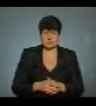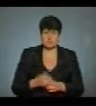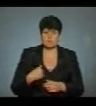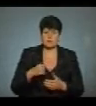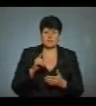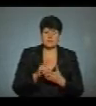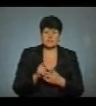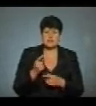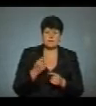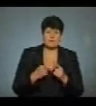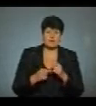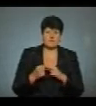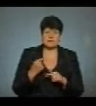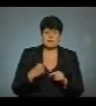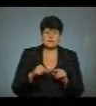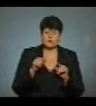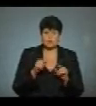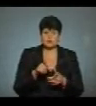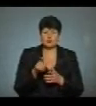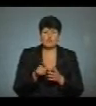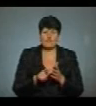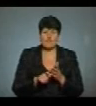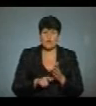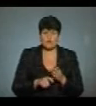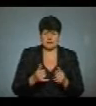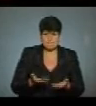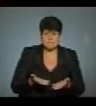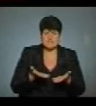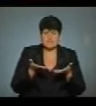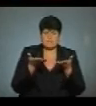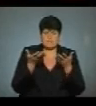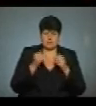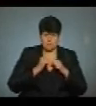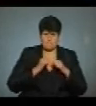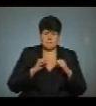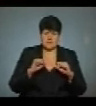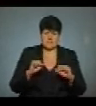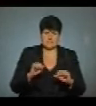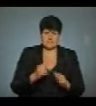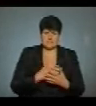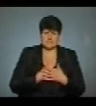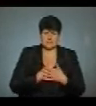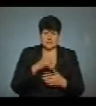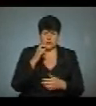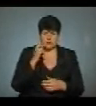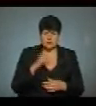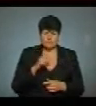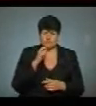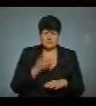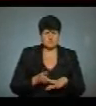повинні повертатися до його творів, які піднімають патріотизм, бо Україна знаходиться в дуже складному